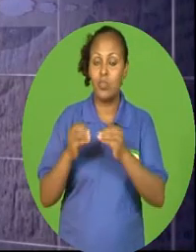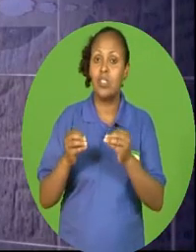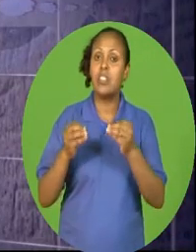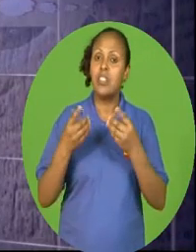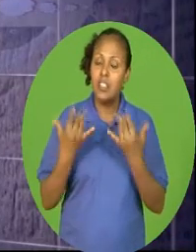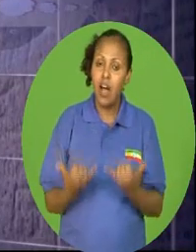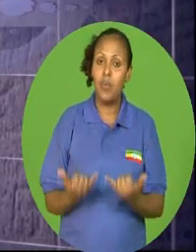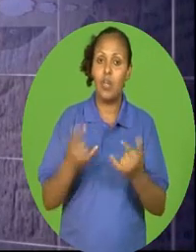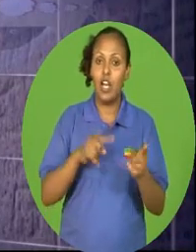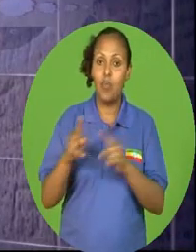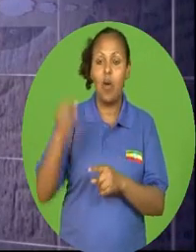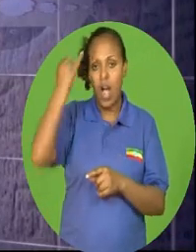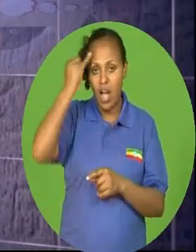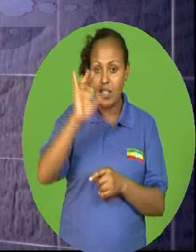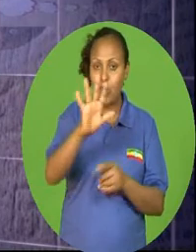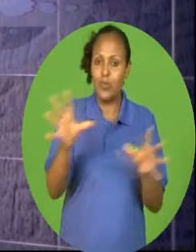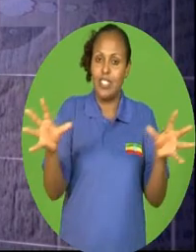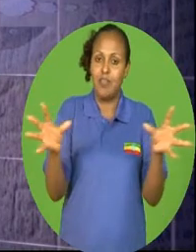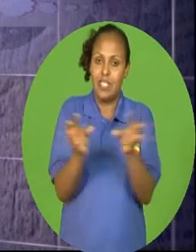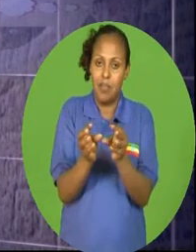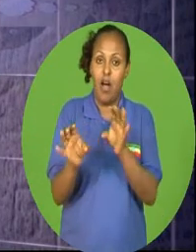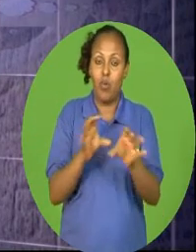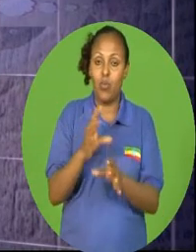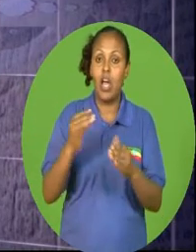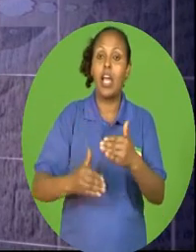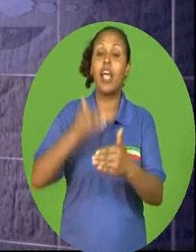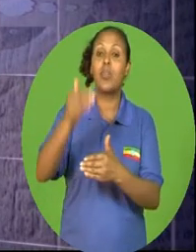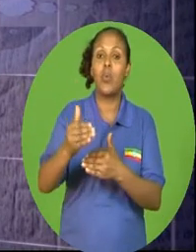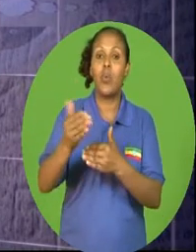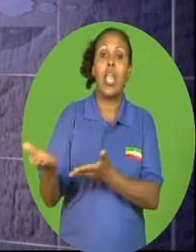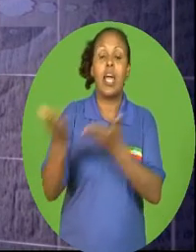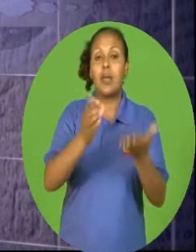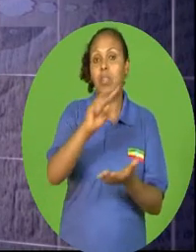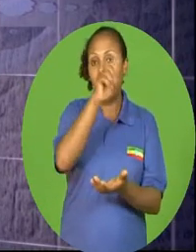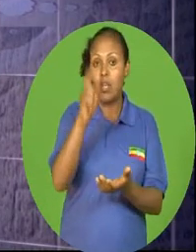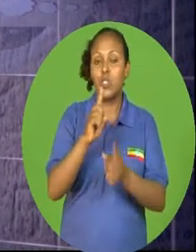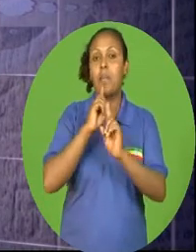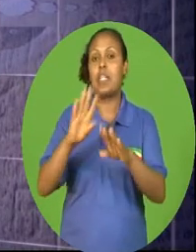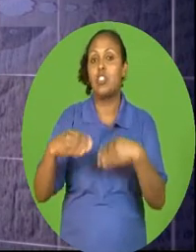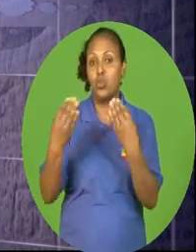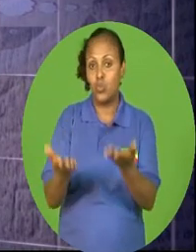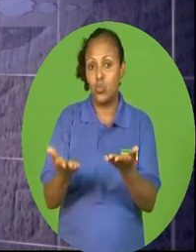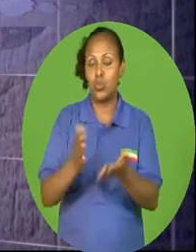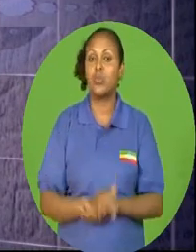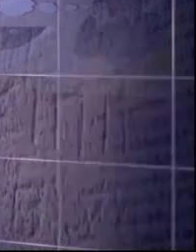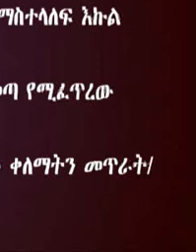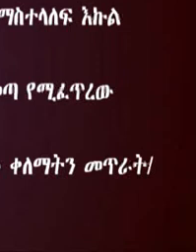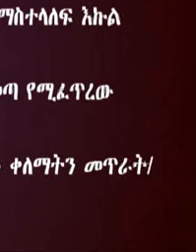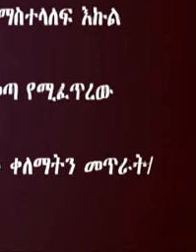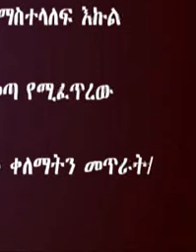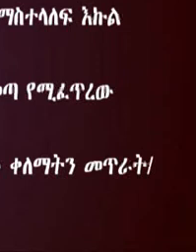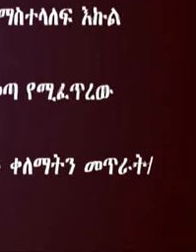መልካም ተማሪዎች፣ እስቲ አሁን ደግሞ ሐሳባችሁን ሰብሰብ አድርጉና ቀጥሎ ለቀረቡት ጥያቄዎች መልስ ስጡ።